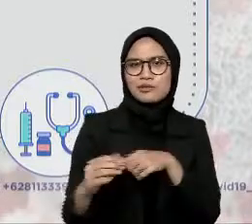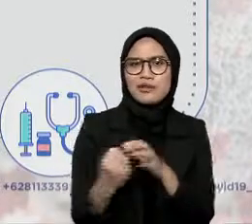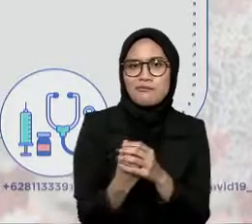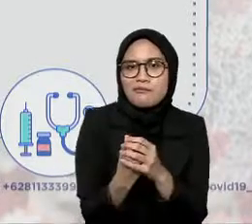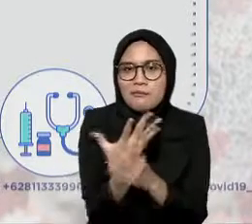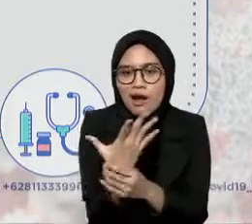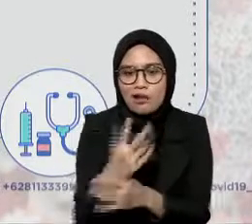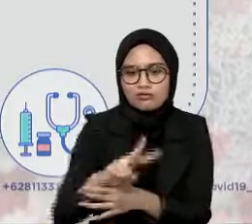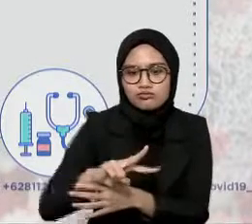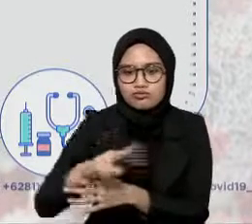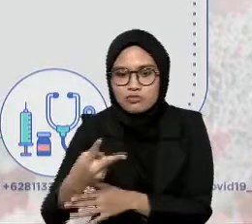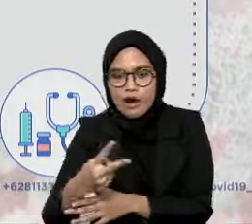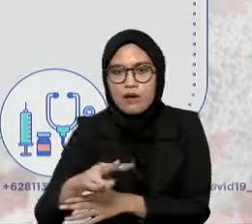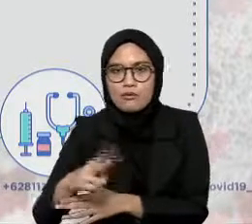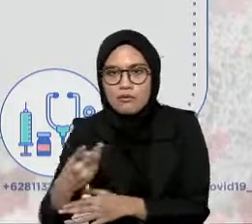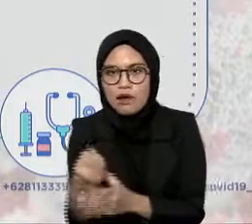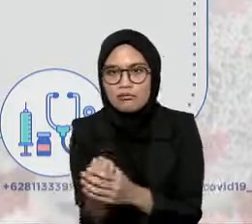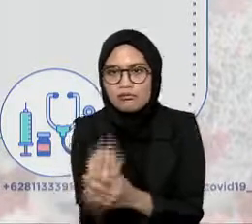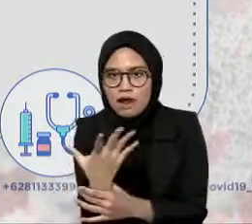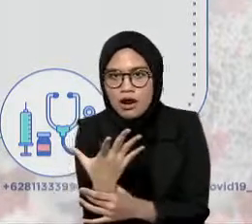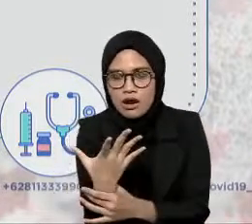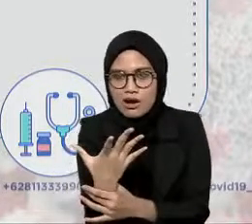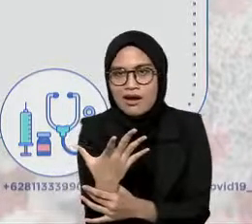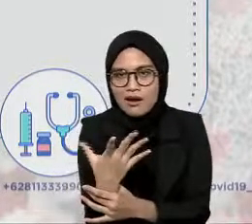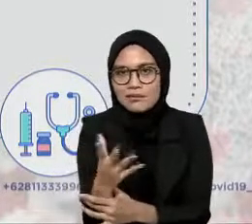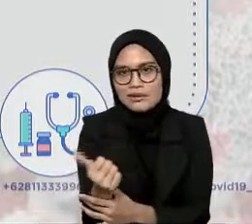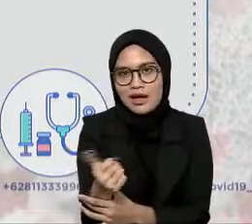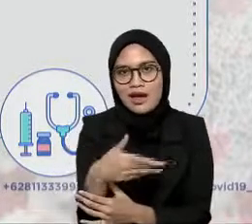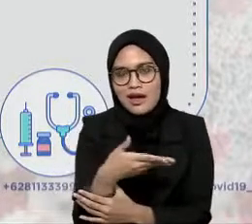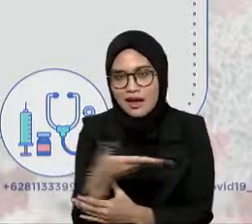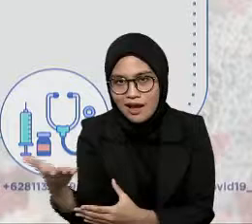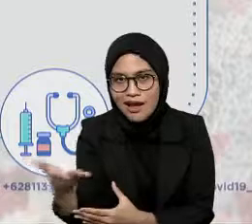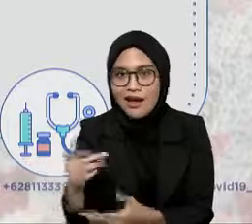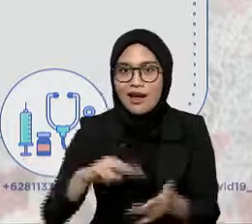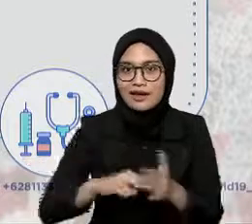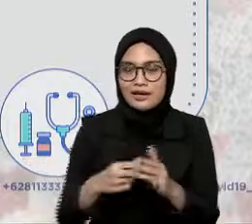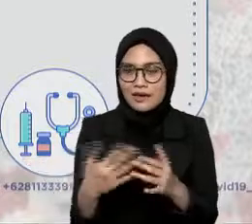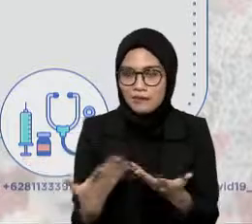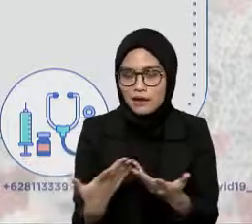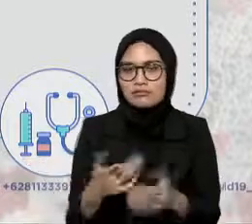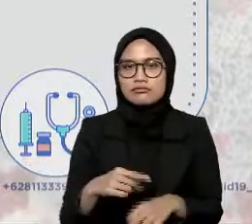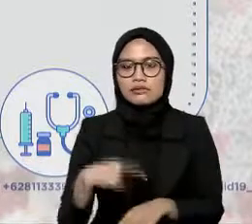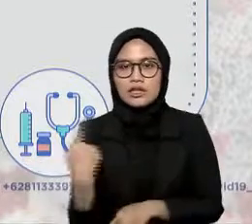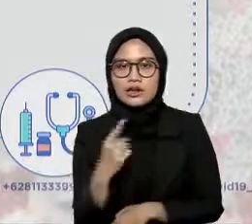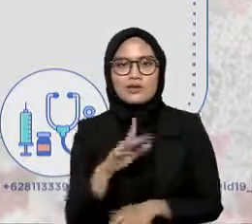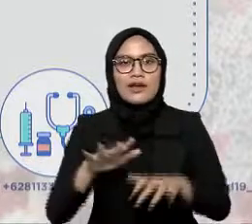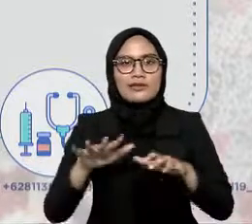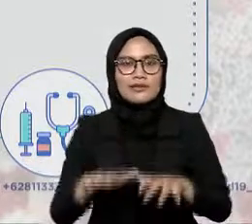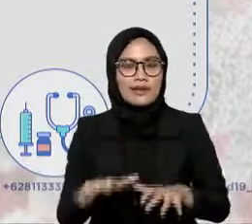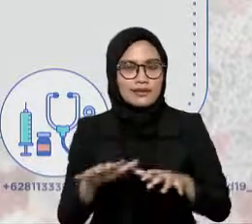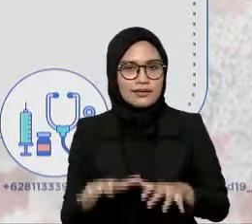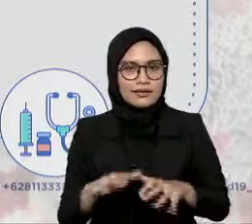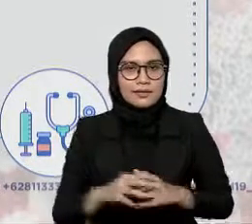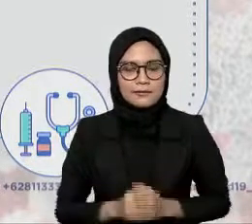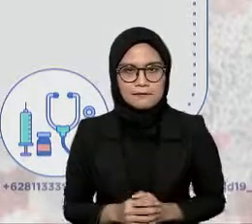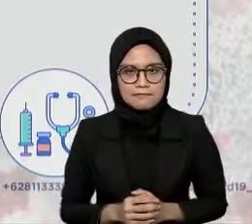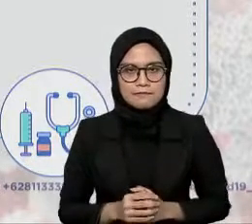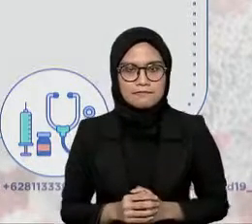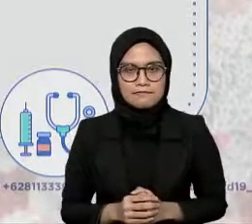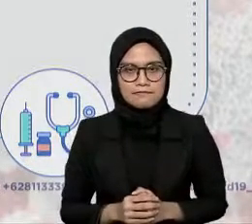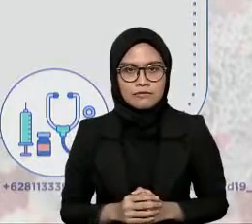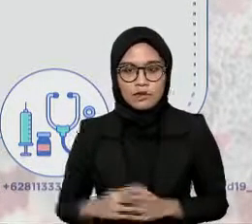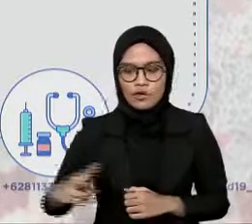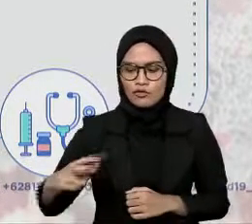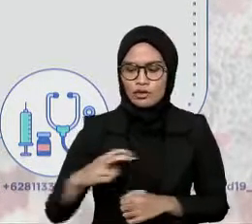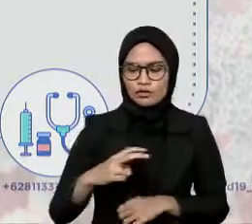untuk dilakukan di laboratorium. Penting untuk diingat, tidak semua perubahan genetik ini akan mengubah